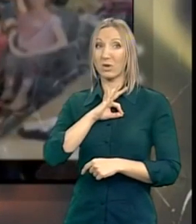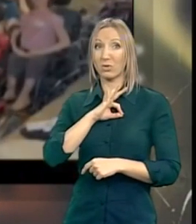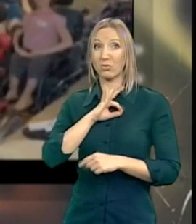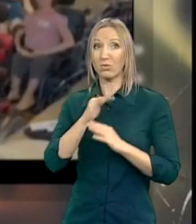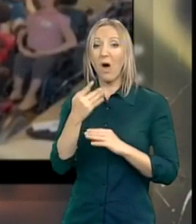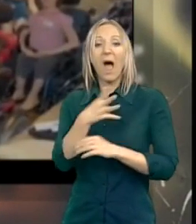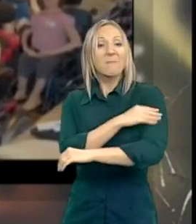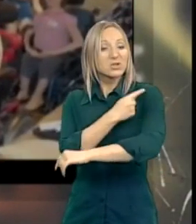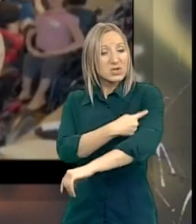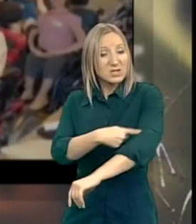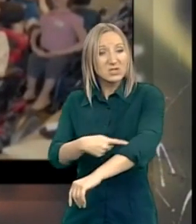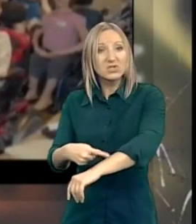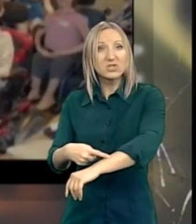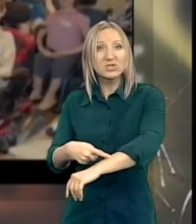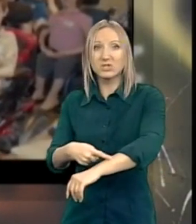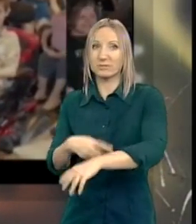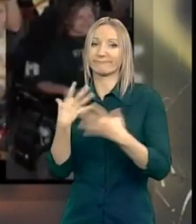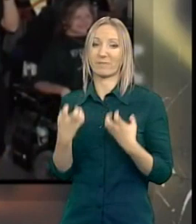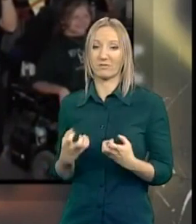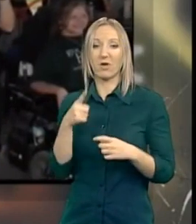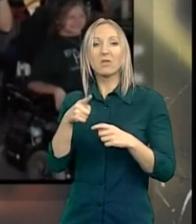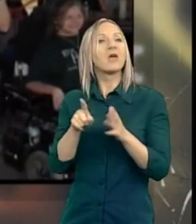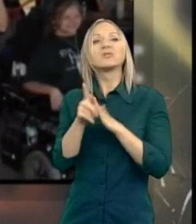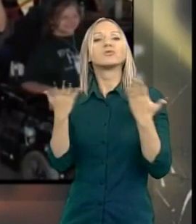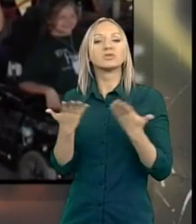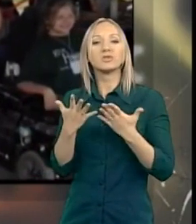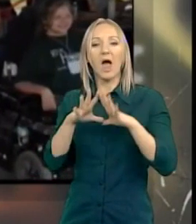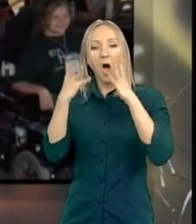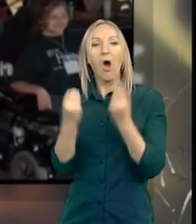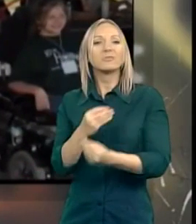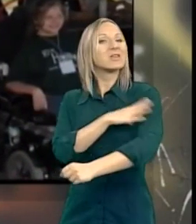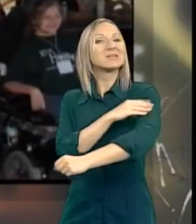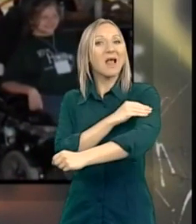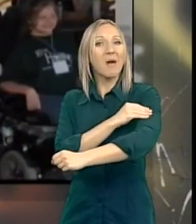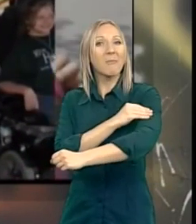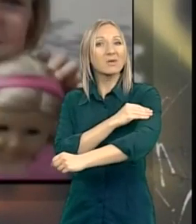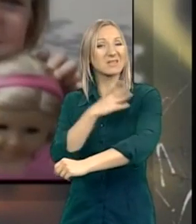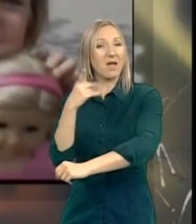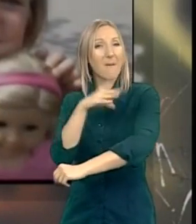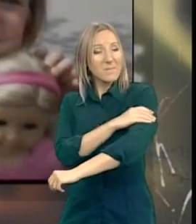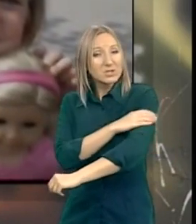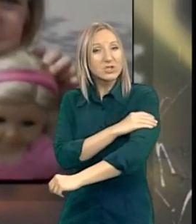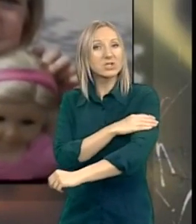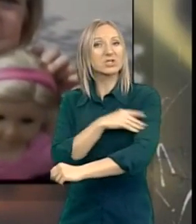atrofiraju. Rezultat je opšta slabost mišića nogu, vrata i ruku, a naročito respiratorne